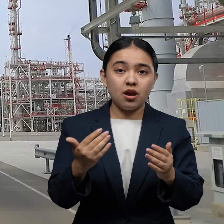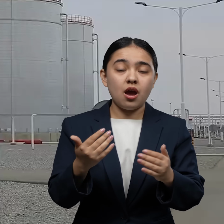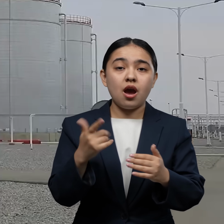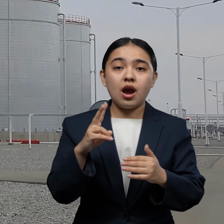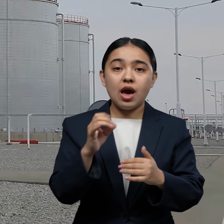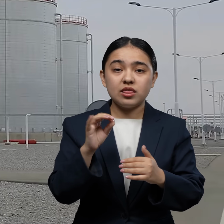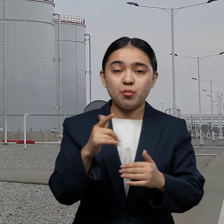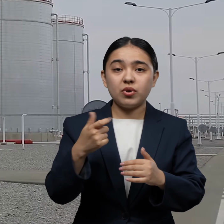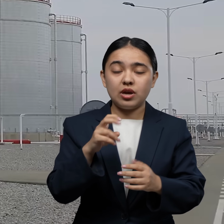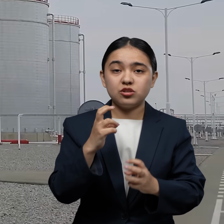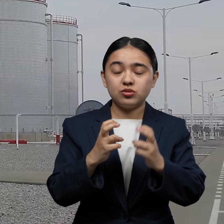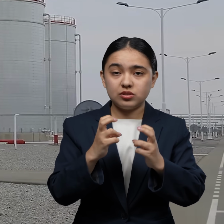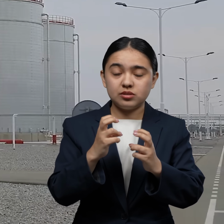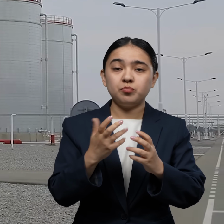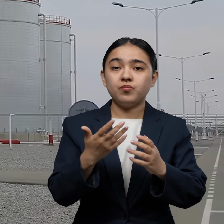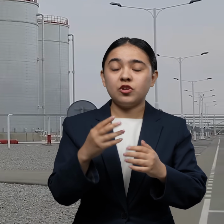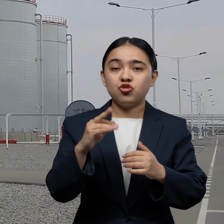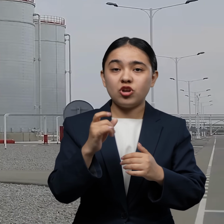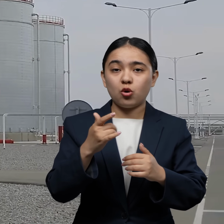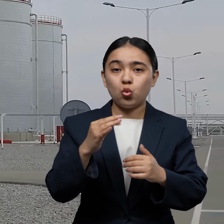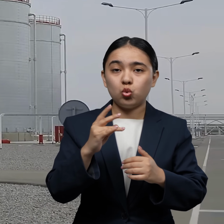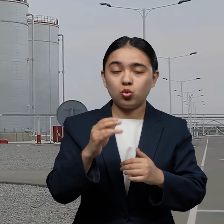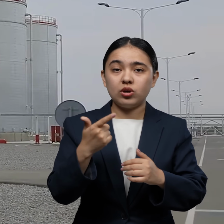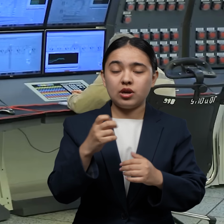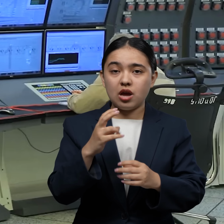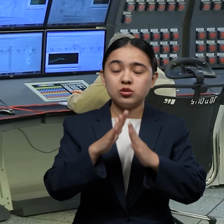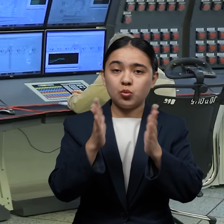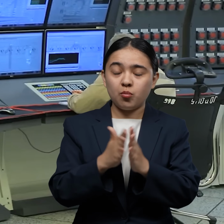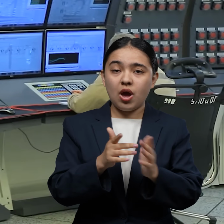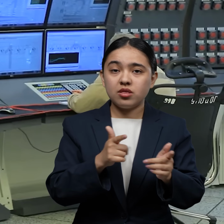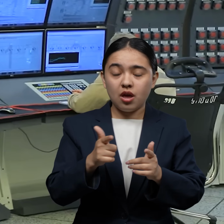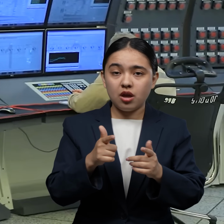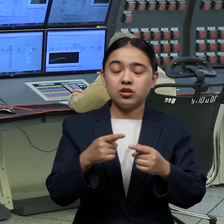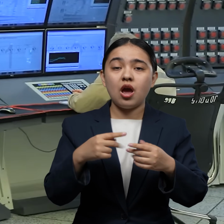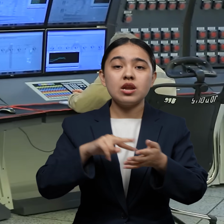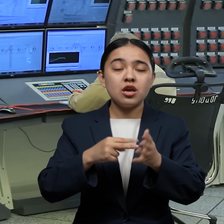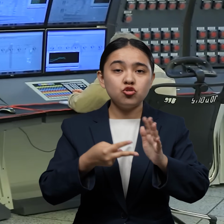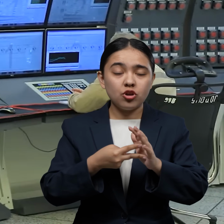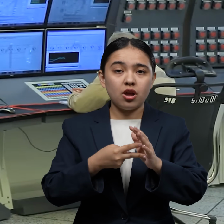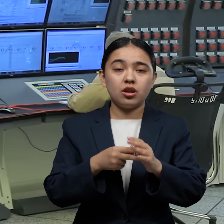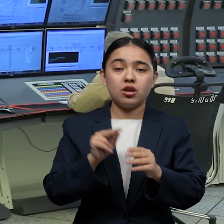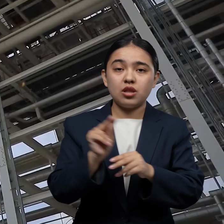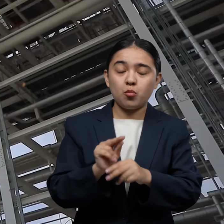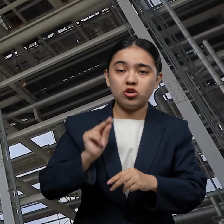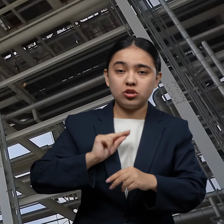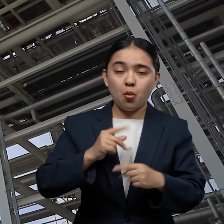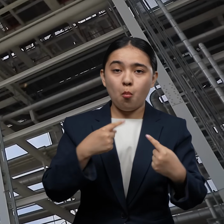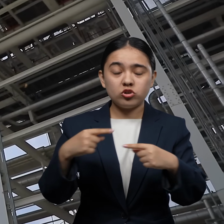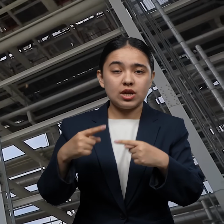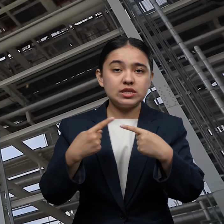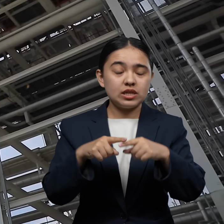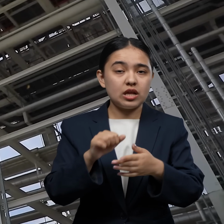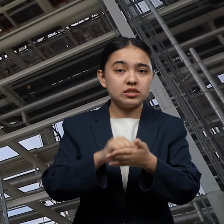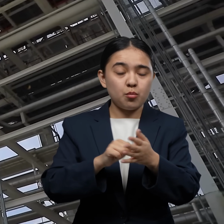esa Qandim gazni qayta ishlash zavodi va Jarquduq gazni kompleks tayyorlash qurilmasidagi rejaviy ta'mirlash ishlari va